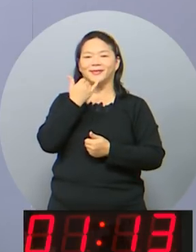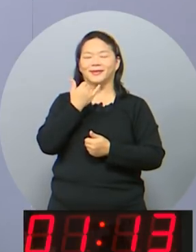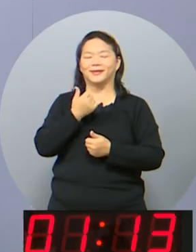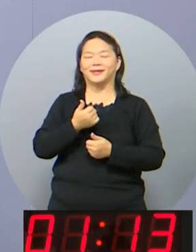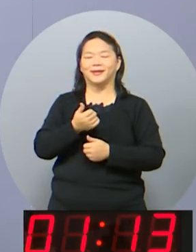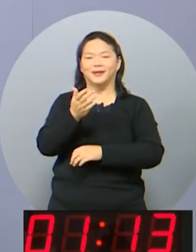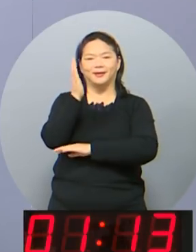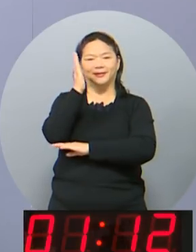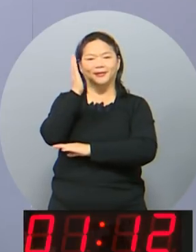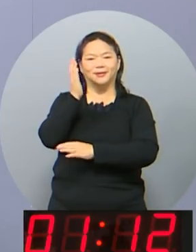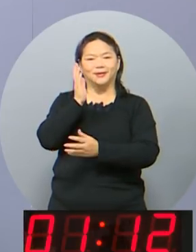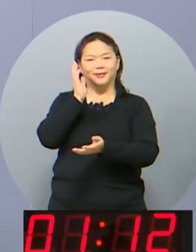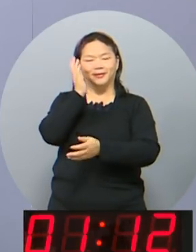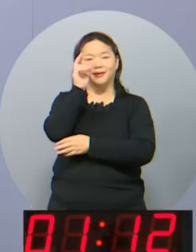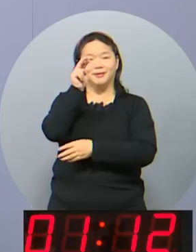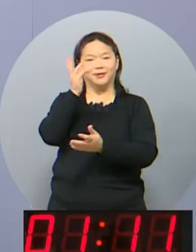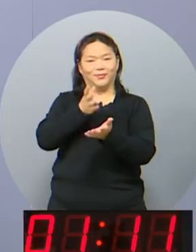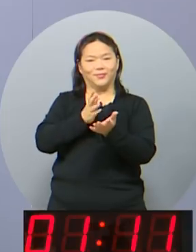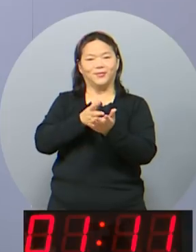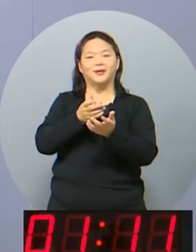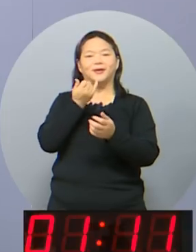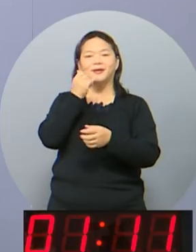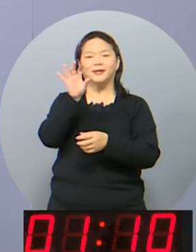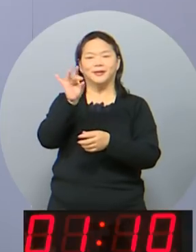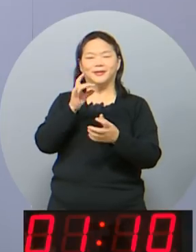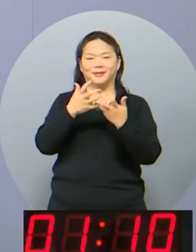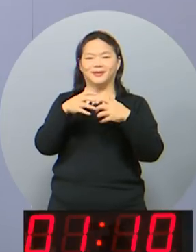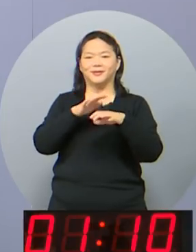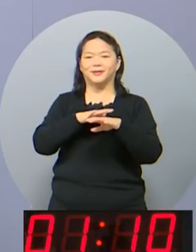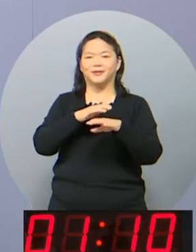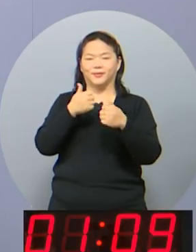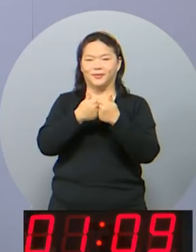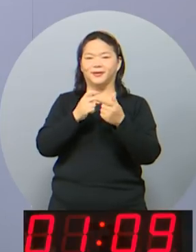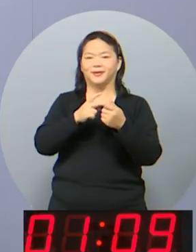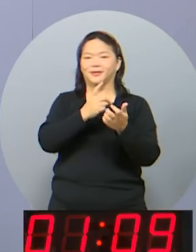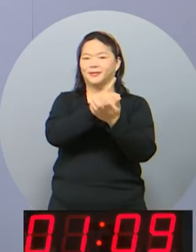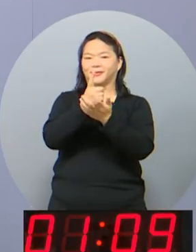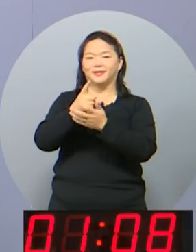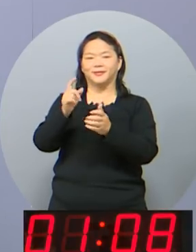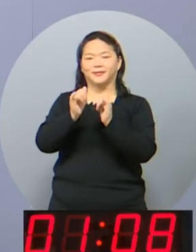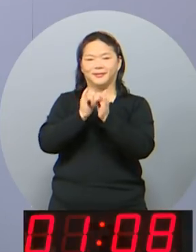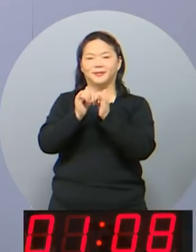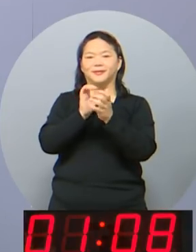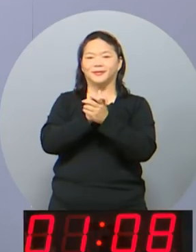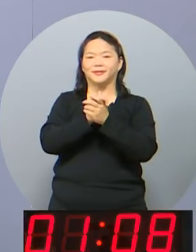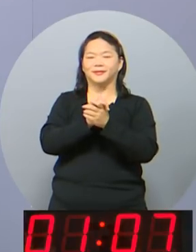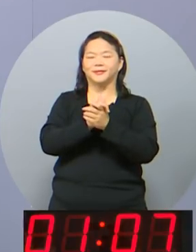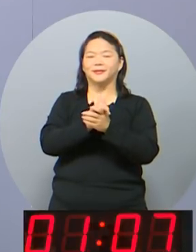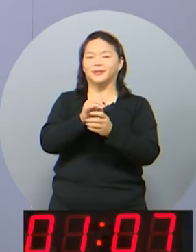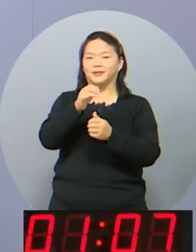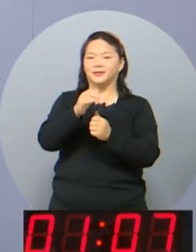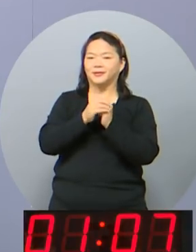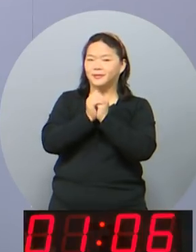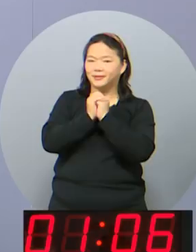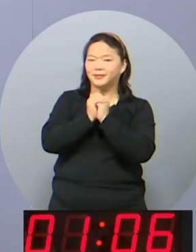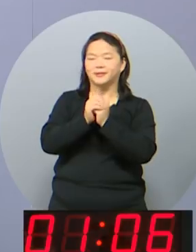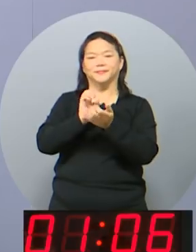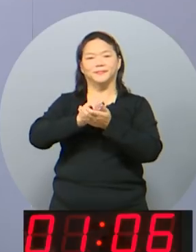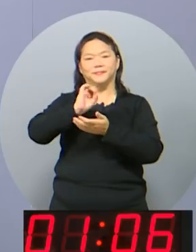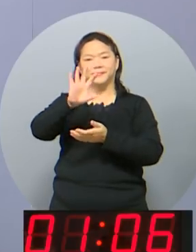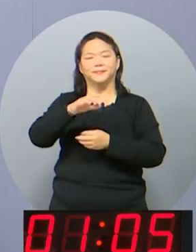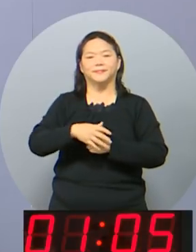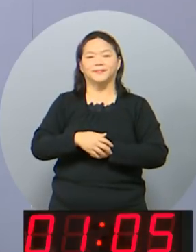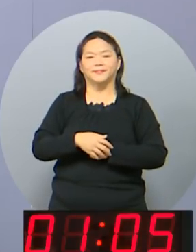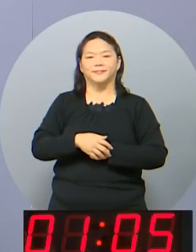见呢，可以借这个机会来跟我们地区的乡亲来做一个恳托跟报告。那以上